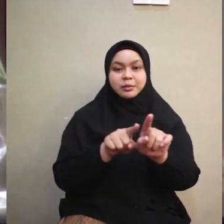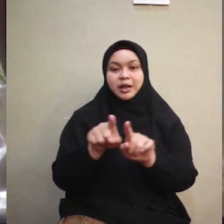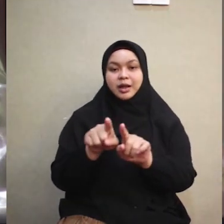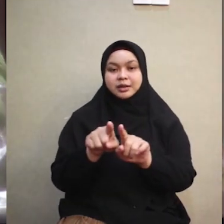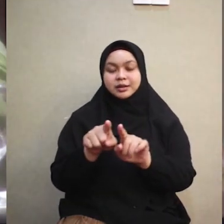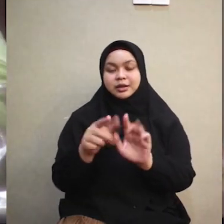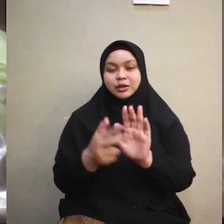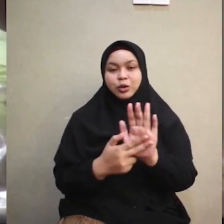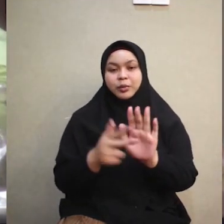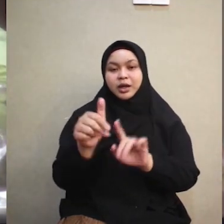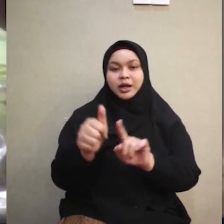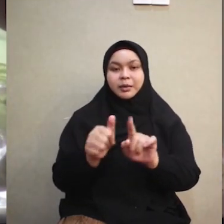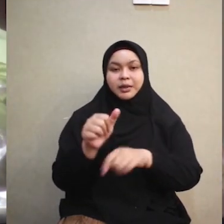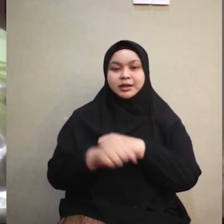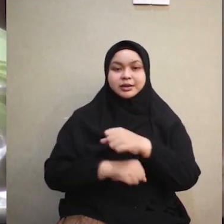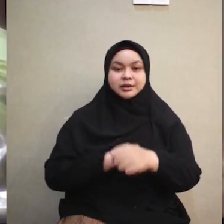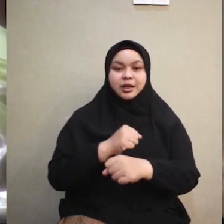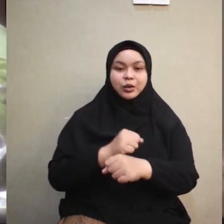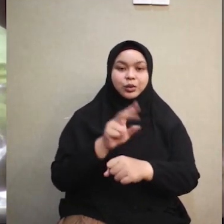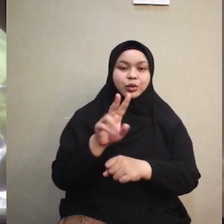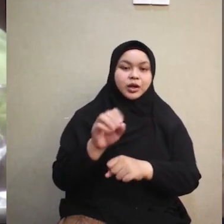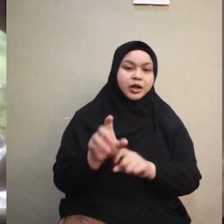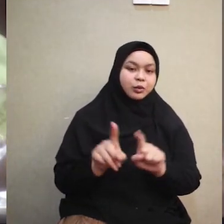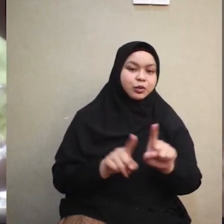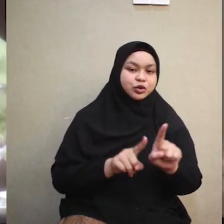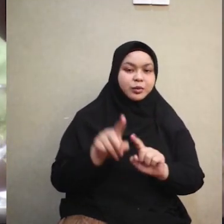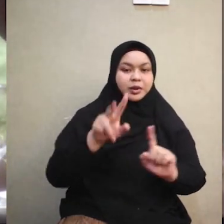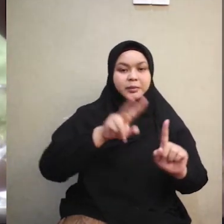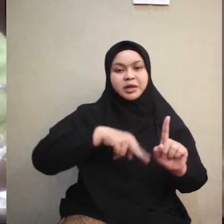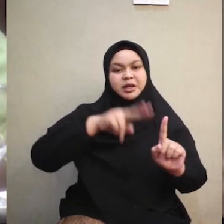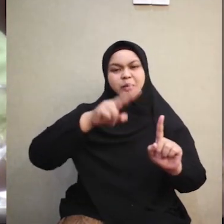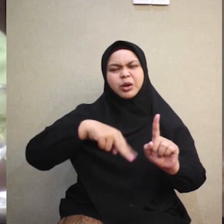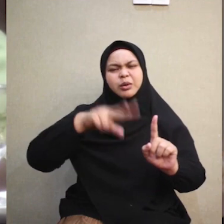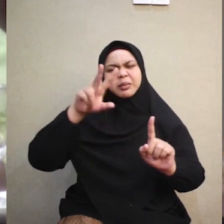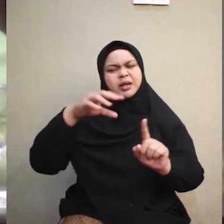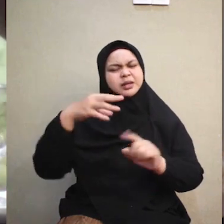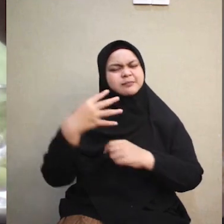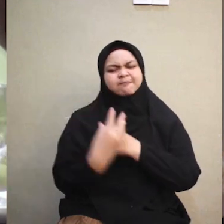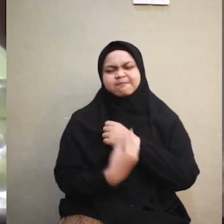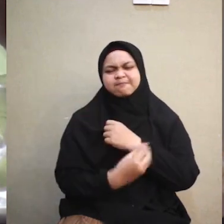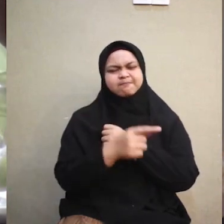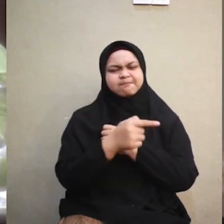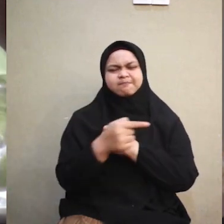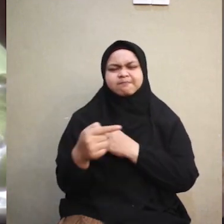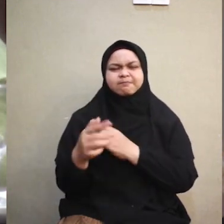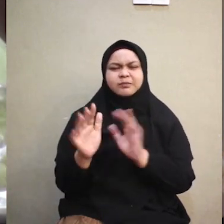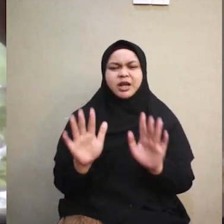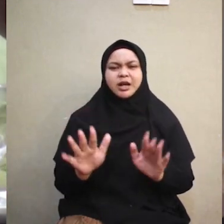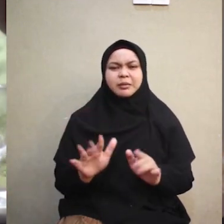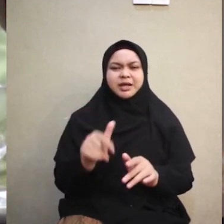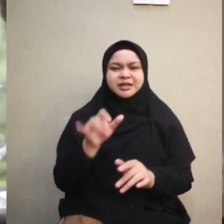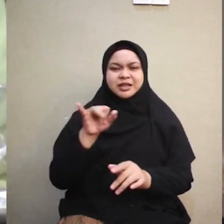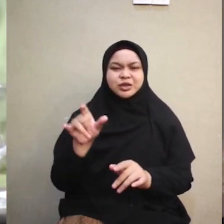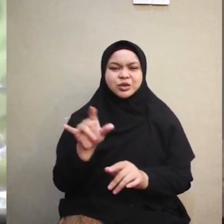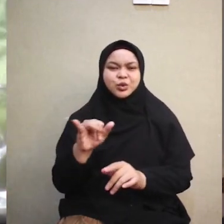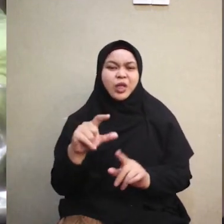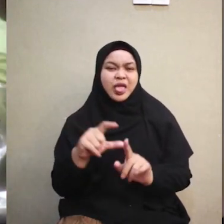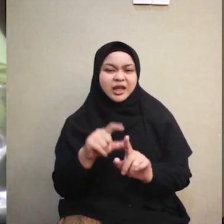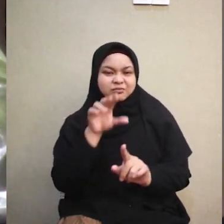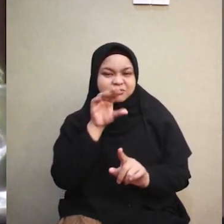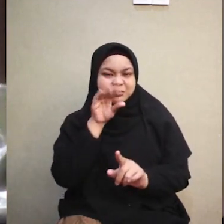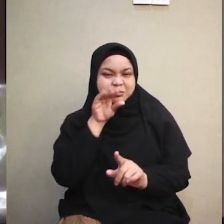nomor 16 tahun 2011 perspektifnya miskin Lha ini kalau ngomong Juli julid lagi